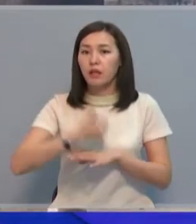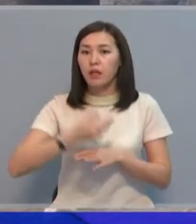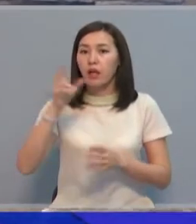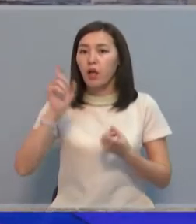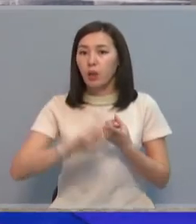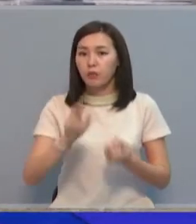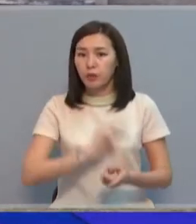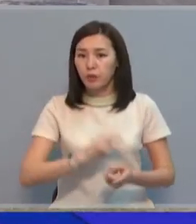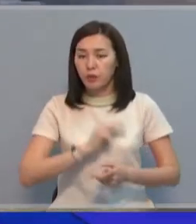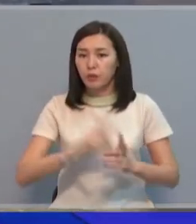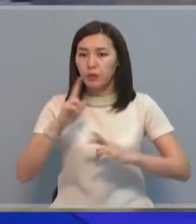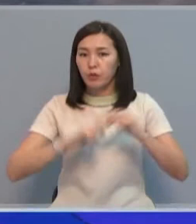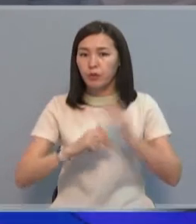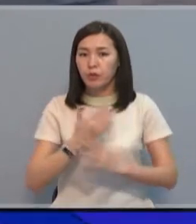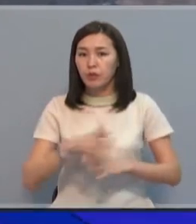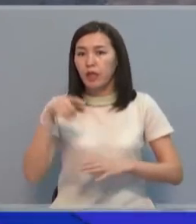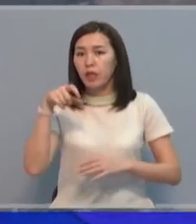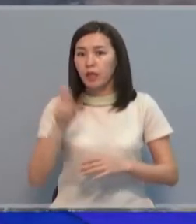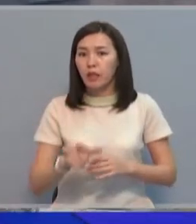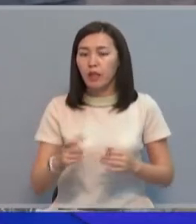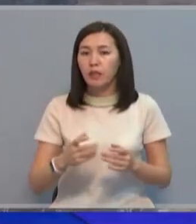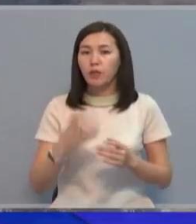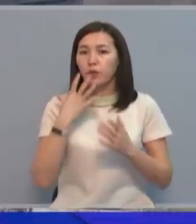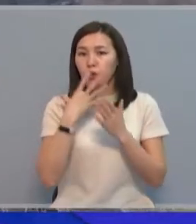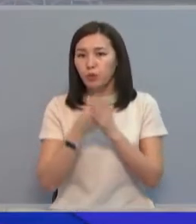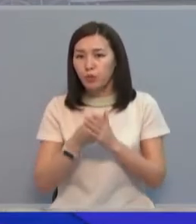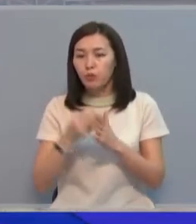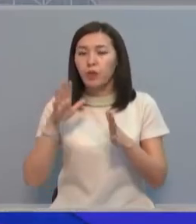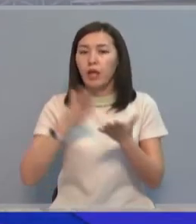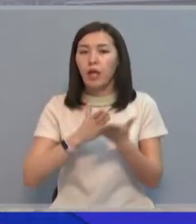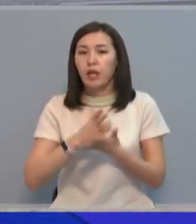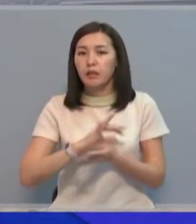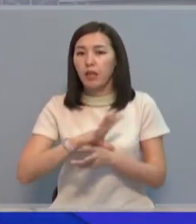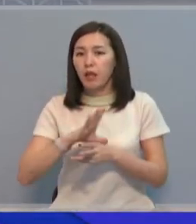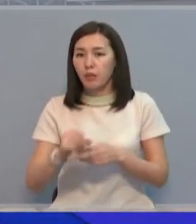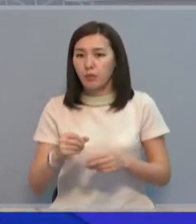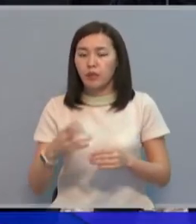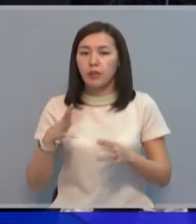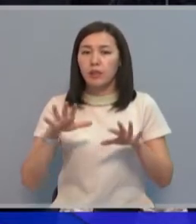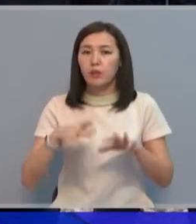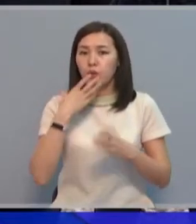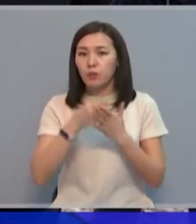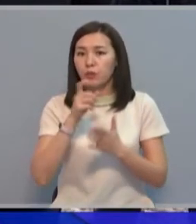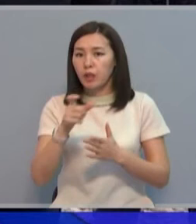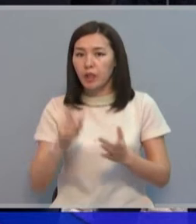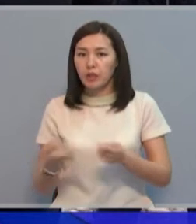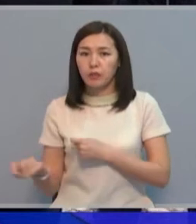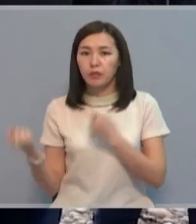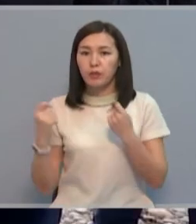коммуналдық шаруашылық жалпы құрылыс саласында мамандарды сырттан емес жергілікті кадрлармен жасақтау, жергілікті тұрғындарды